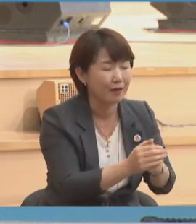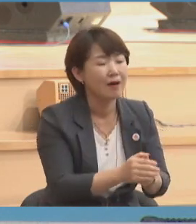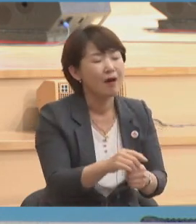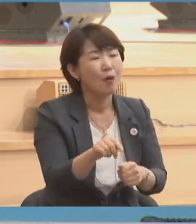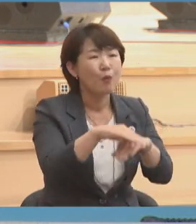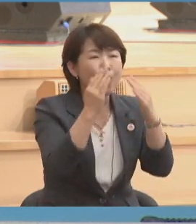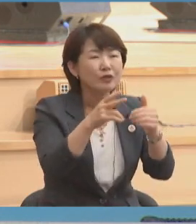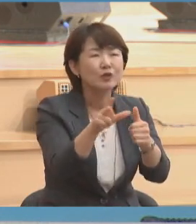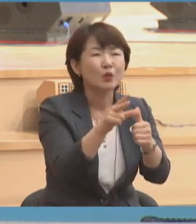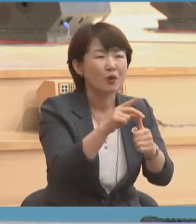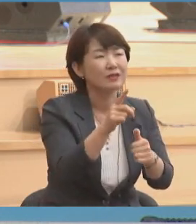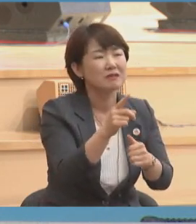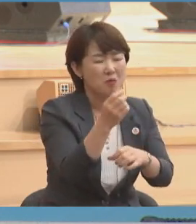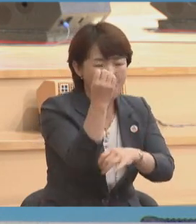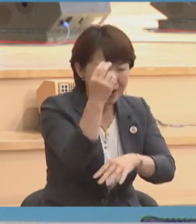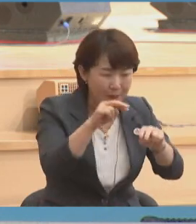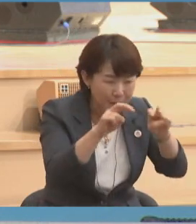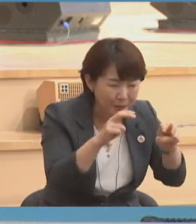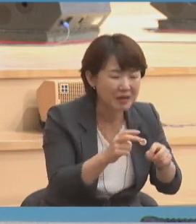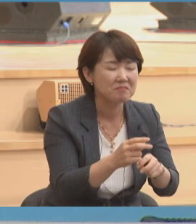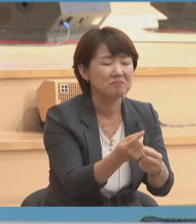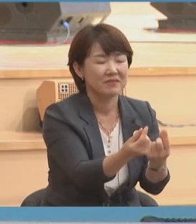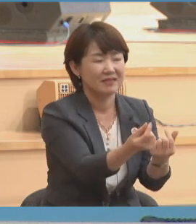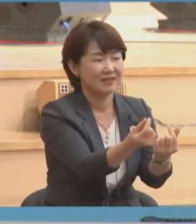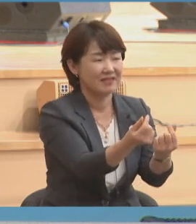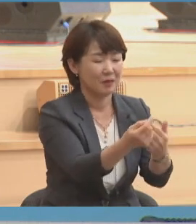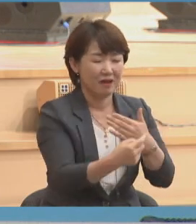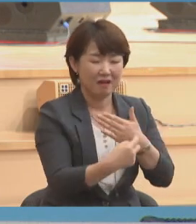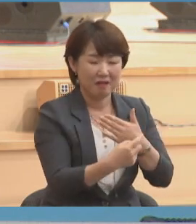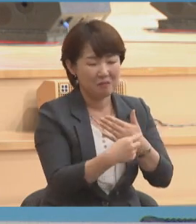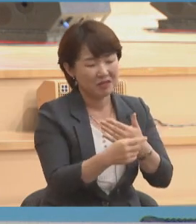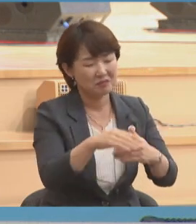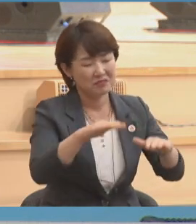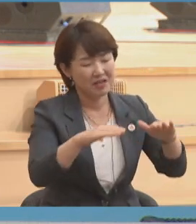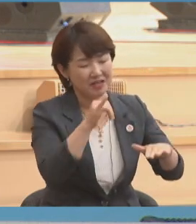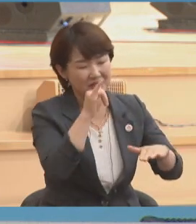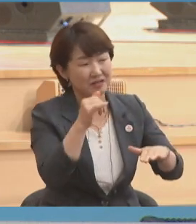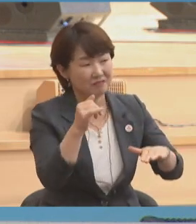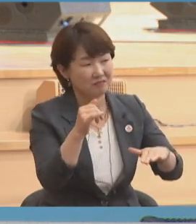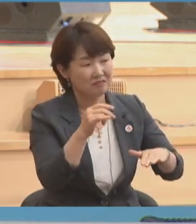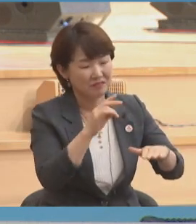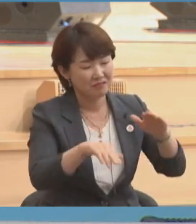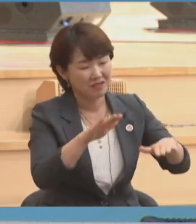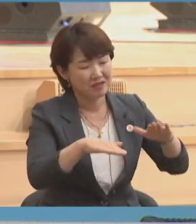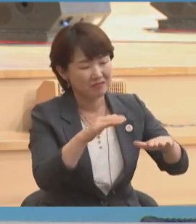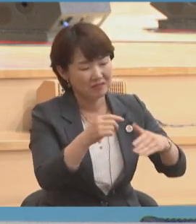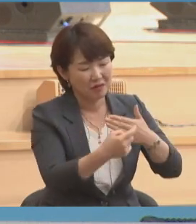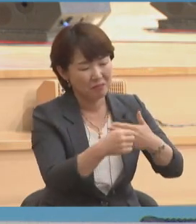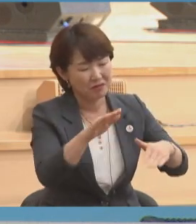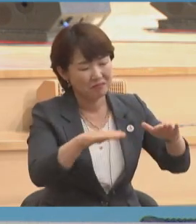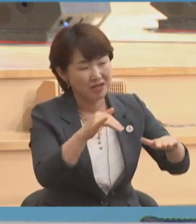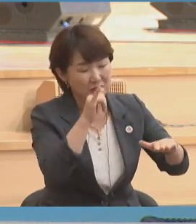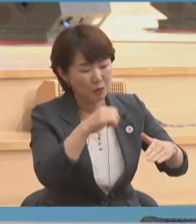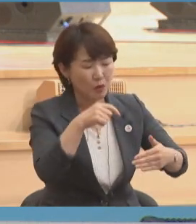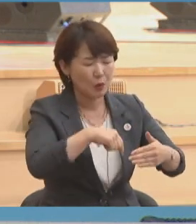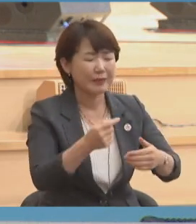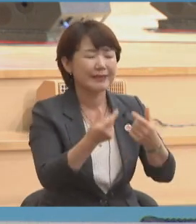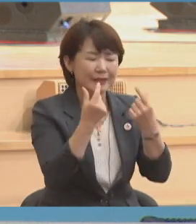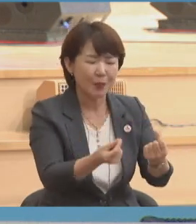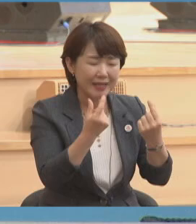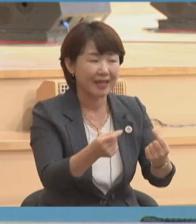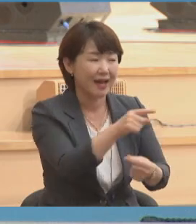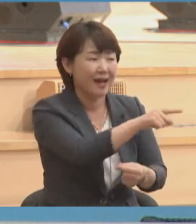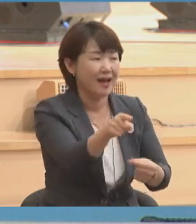근본적으로 비슷하며 표면적인 차이가 있을 뿐 두 사람이 이게 근본적으로 같다라는